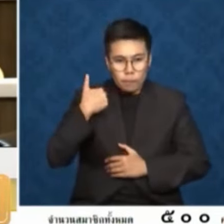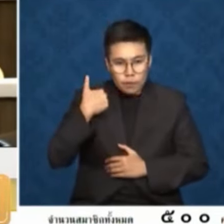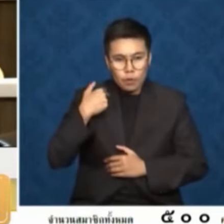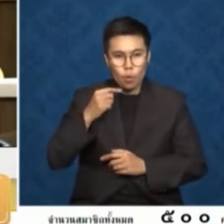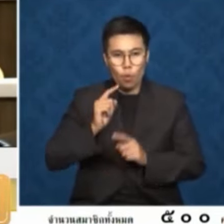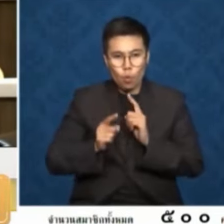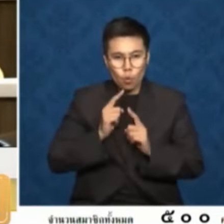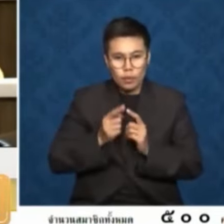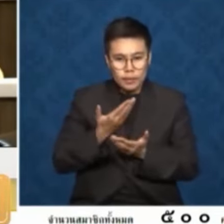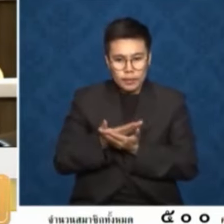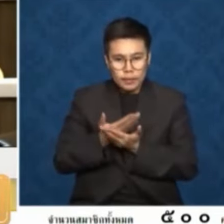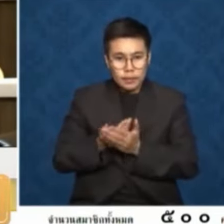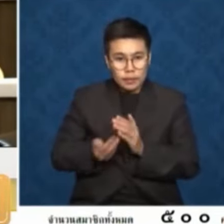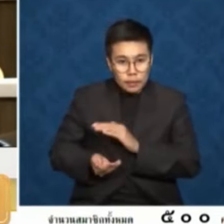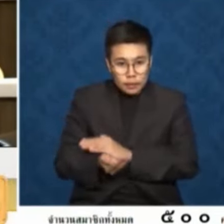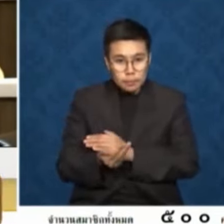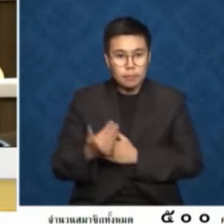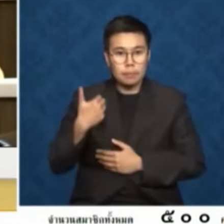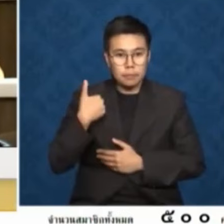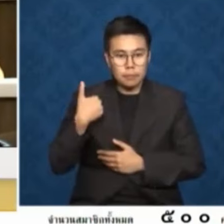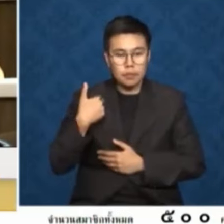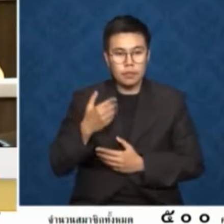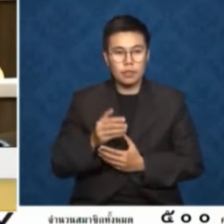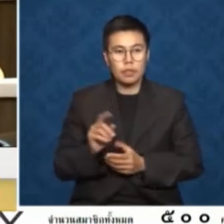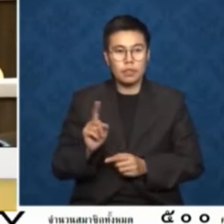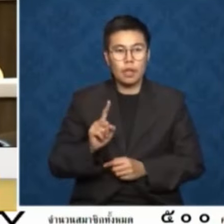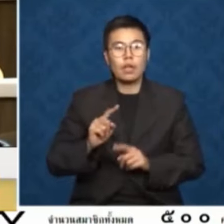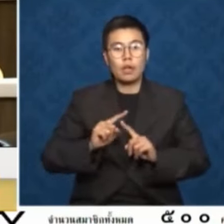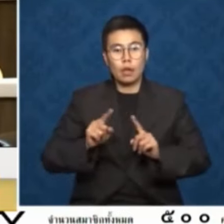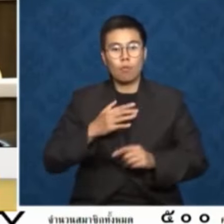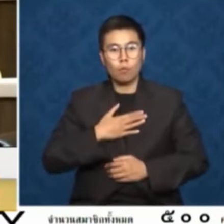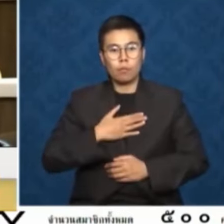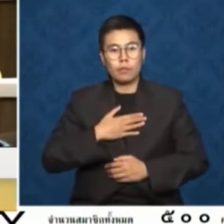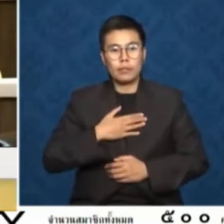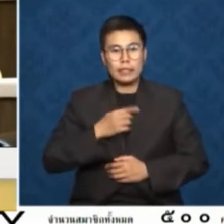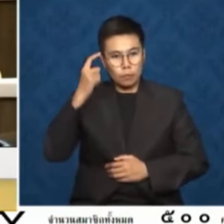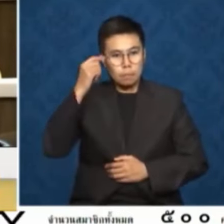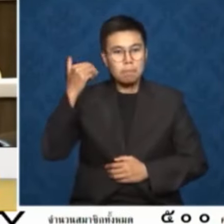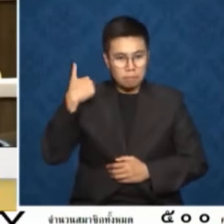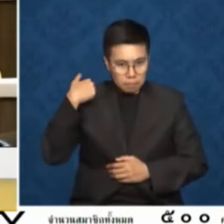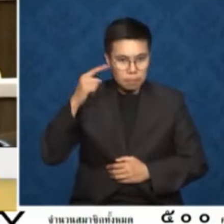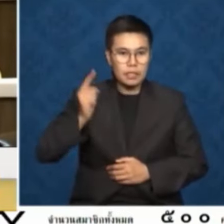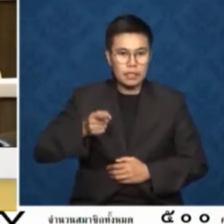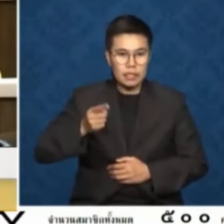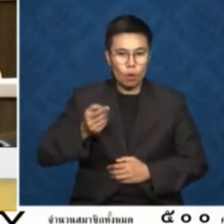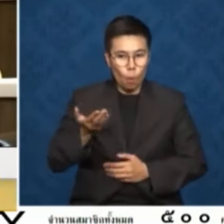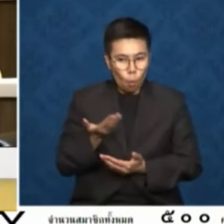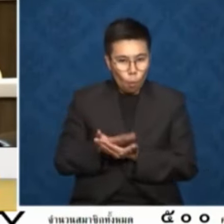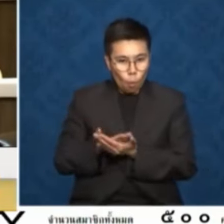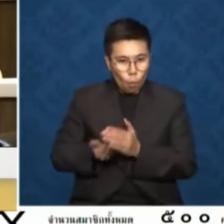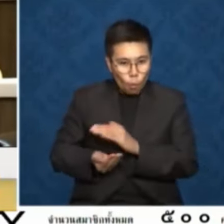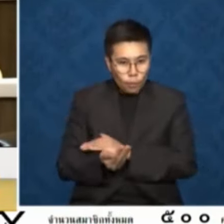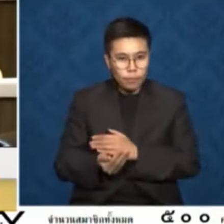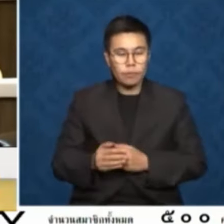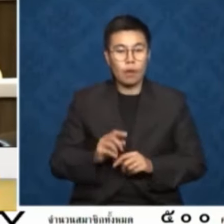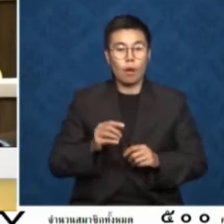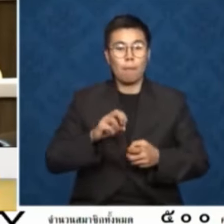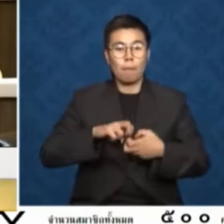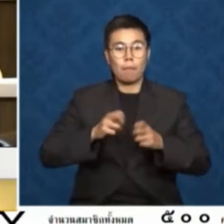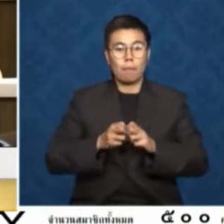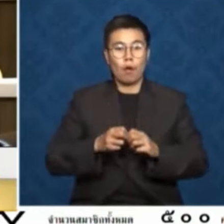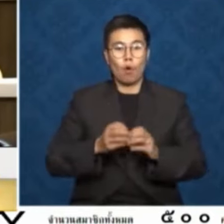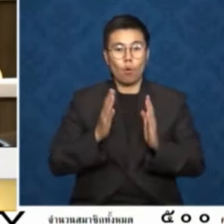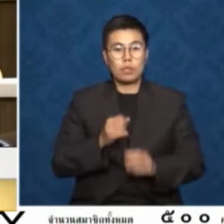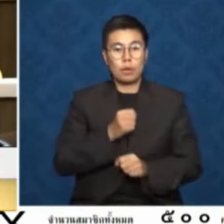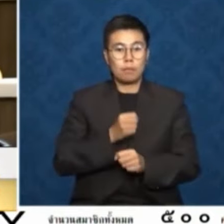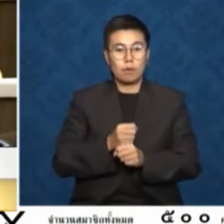จะมีการเรียกรับผลประโยชน์อาจจะมีการเรียกรับผลประโยชน์แต่ผมเชื่อว่ามันเรียกจริงครับปัญหาการขาดแคลนบุคลากรท้องถิ่น